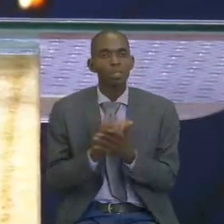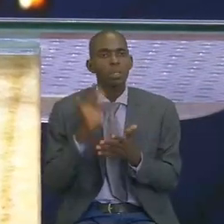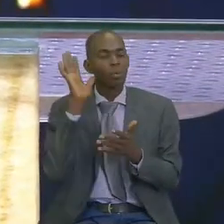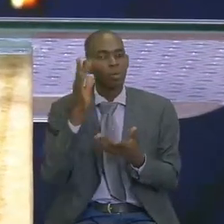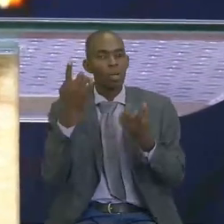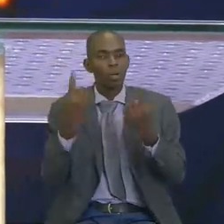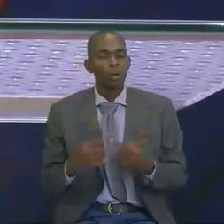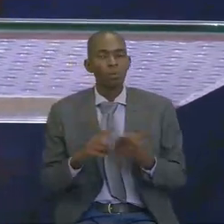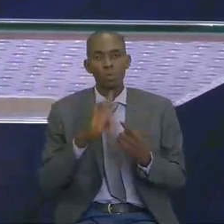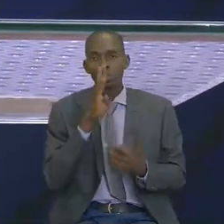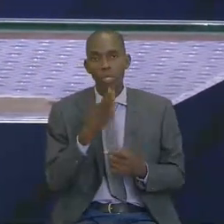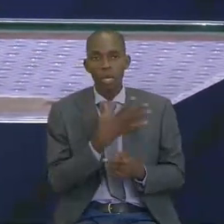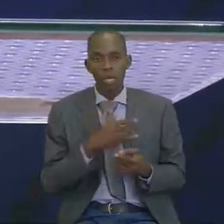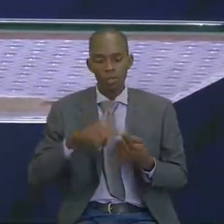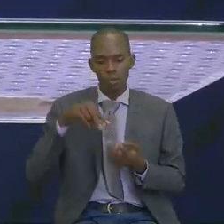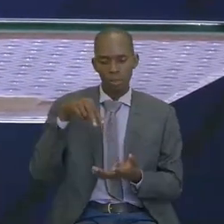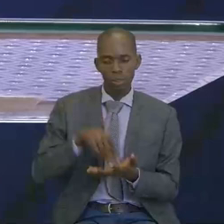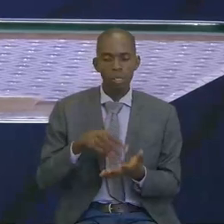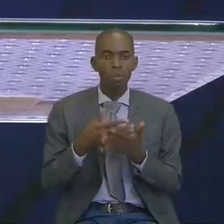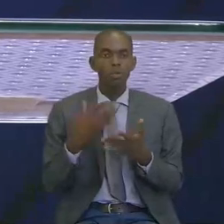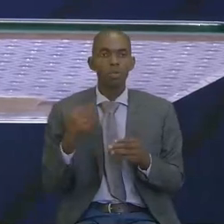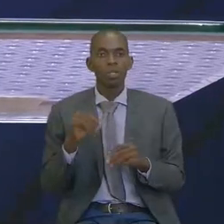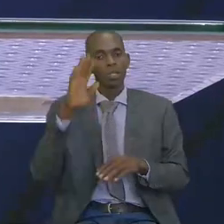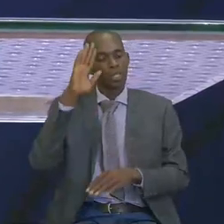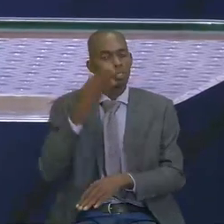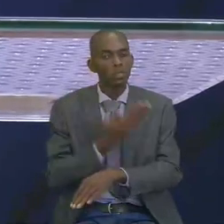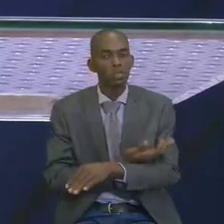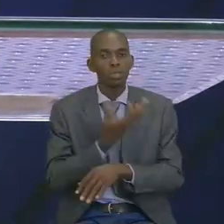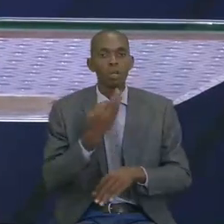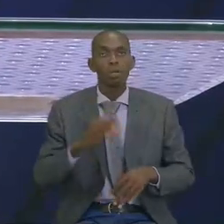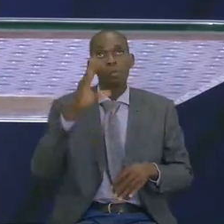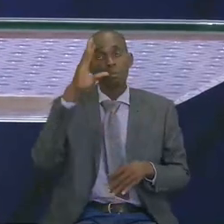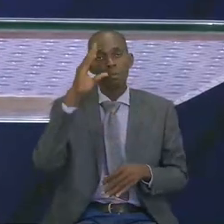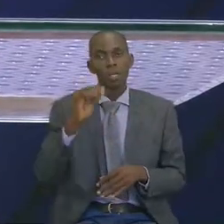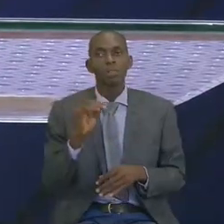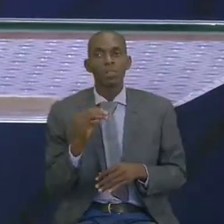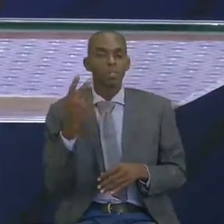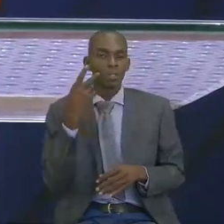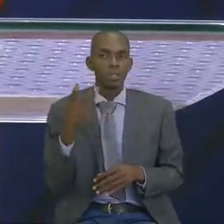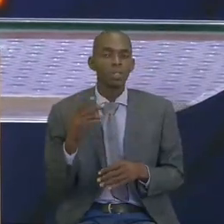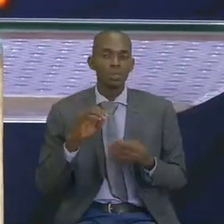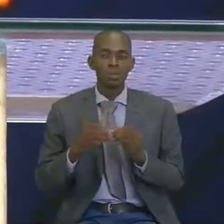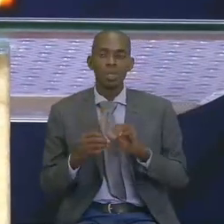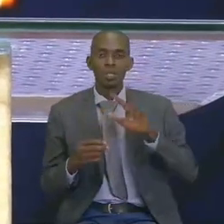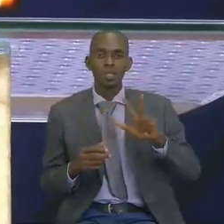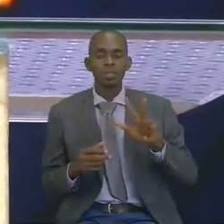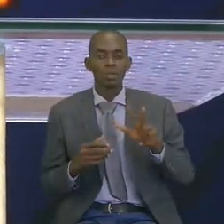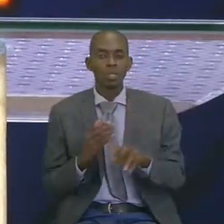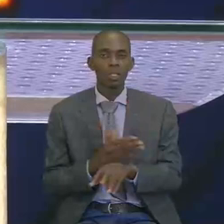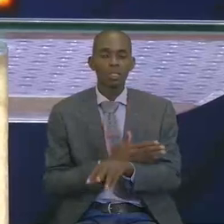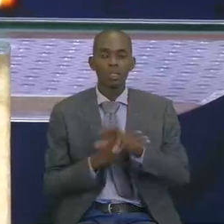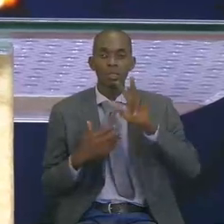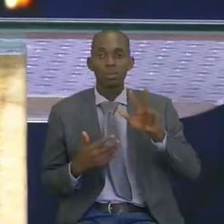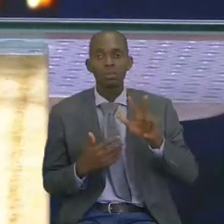de paraître debout devant le Fils de l'homme. Voyons la troisième partie ici. Nous